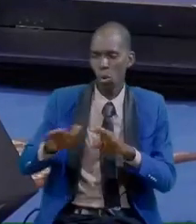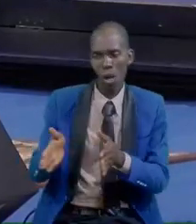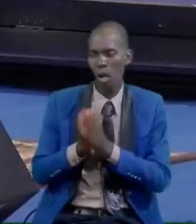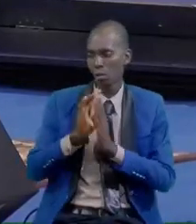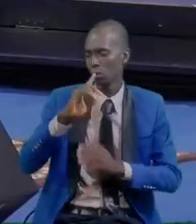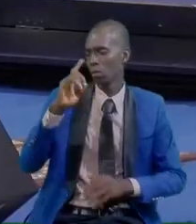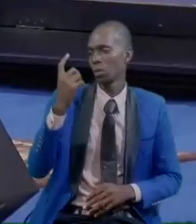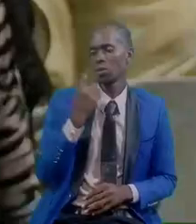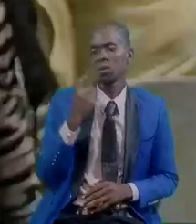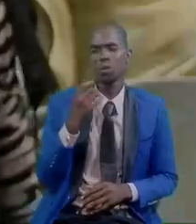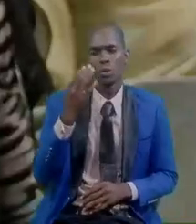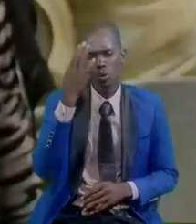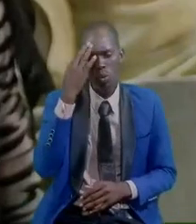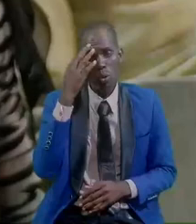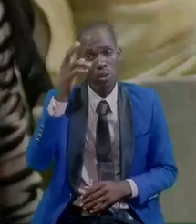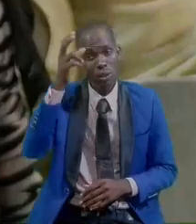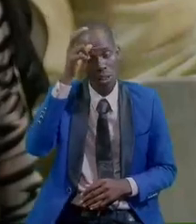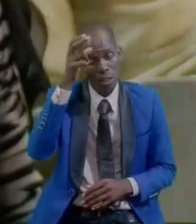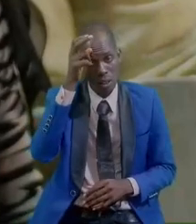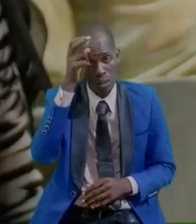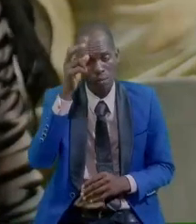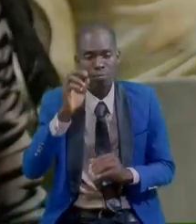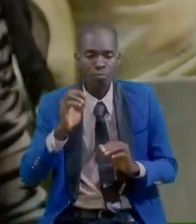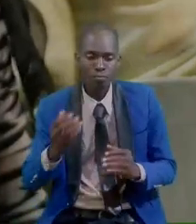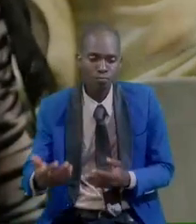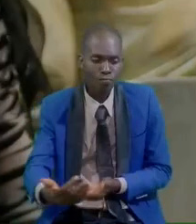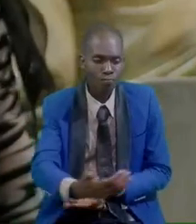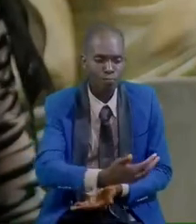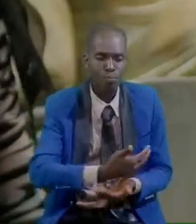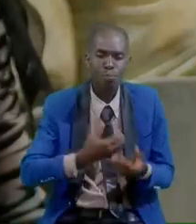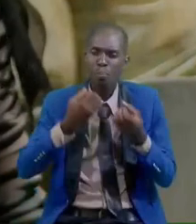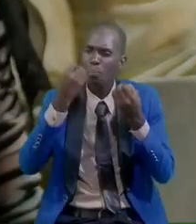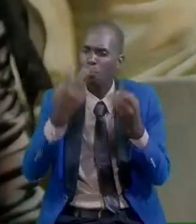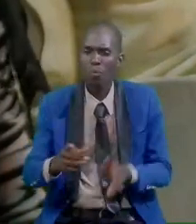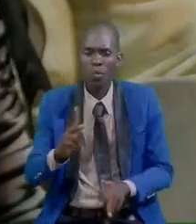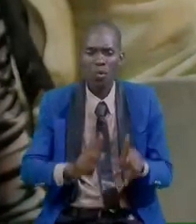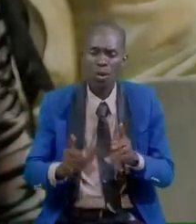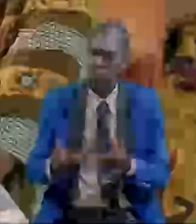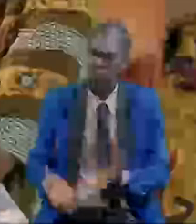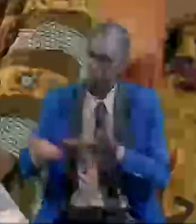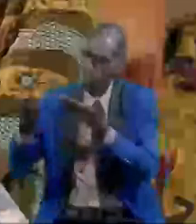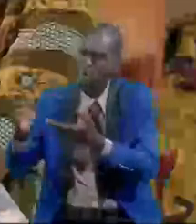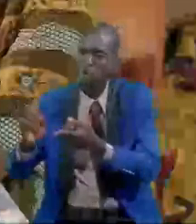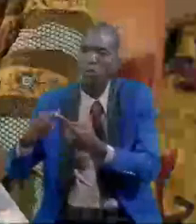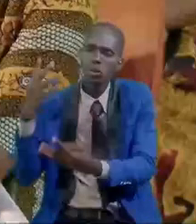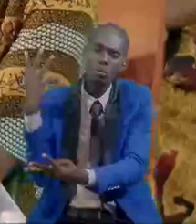savez, Satan confie plusieurs personnes au geôlier,